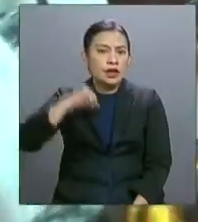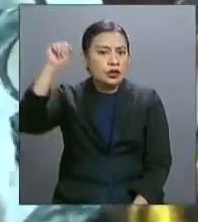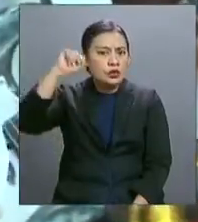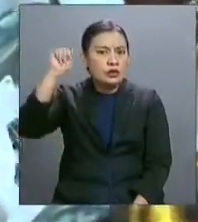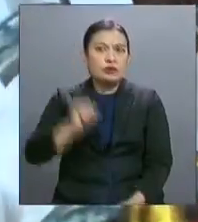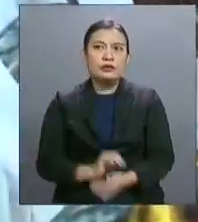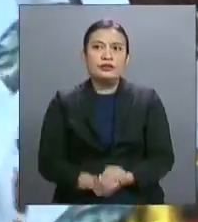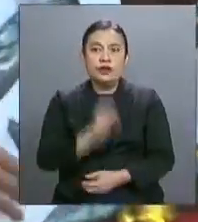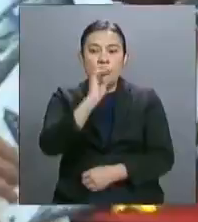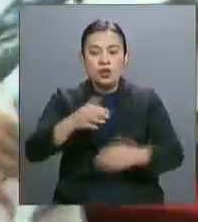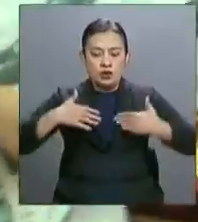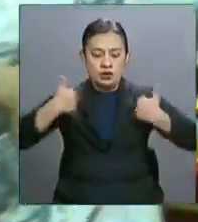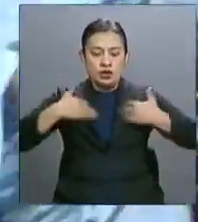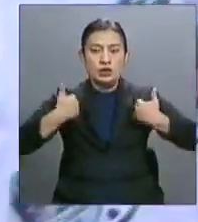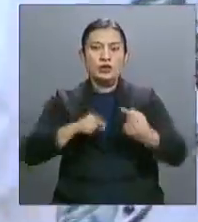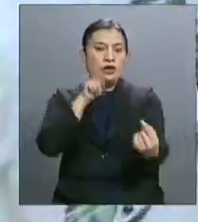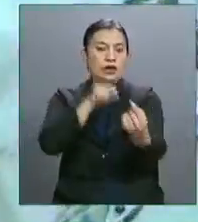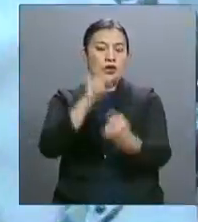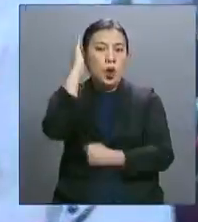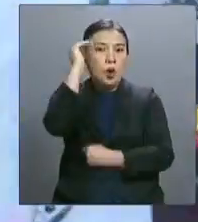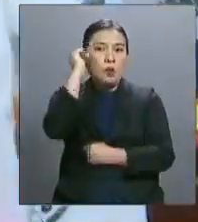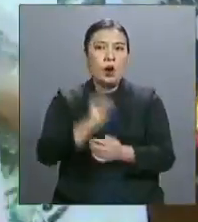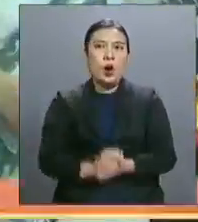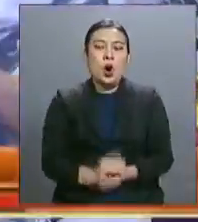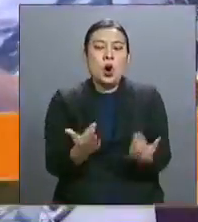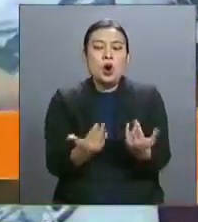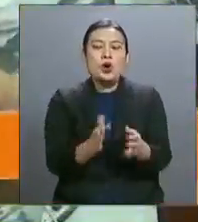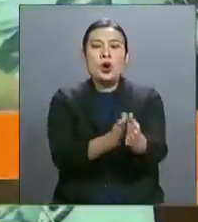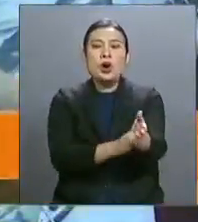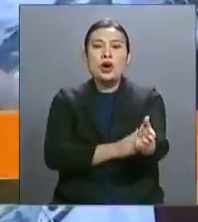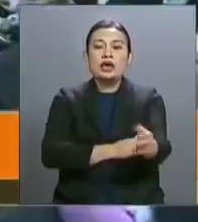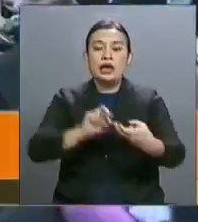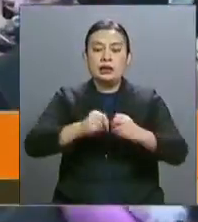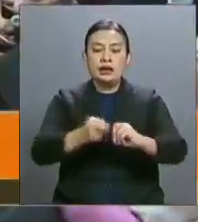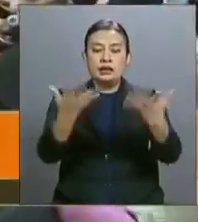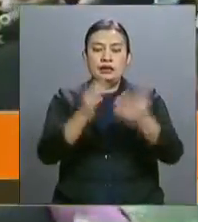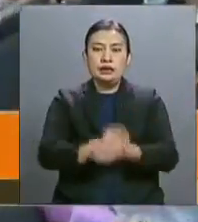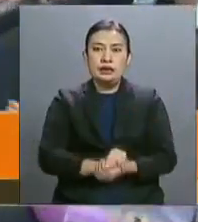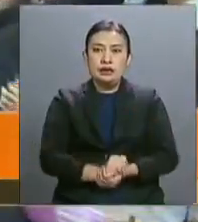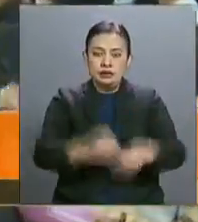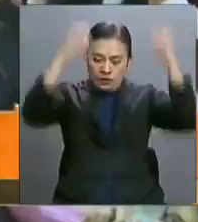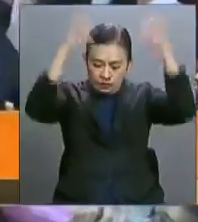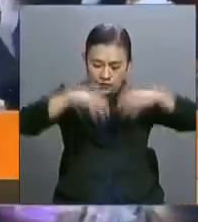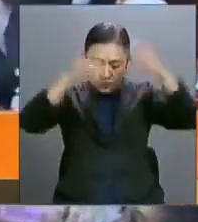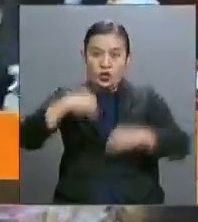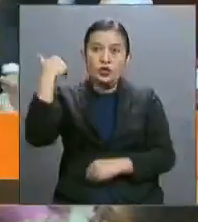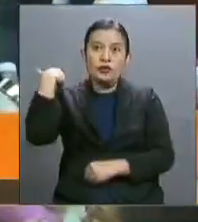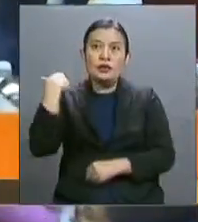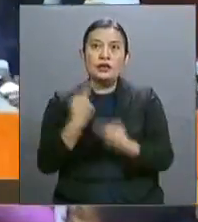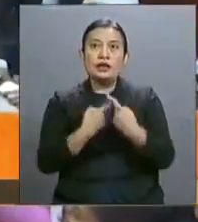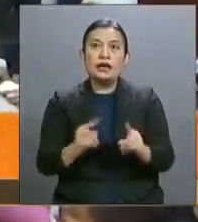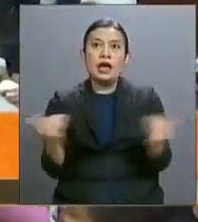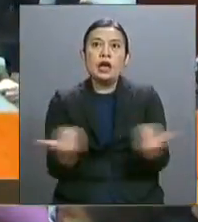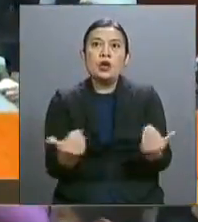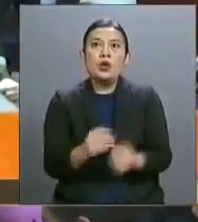เรียกว่าครื้นเครงสมดังใจพ่อรอนานแค่ไหนก็ไม่ใช่ปัญหาค่ะเพราะแม้ฟ้าฝนจะไม่ค่อยเป็นใจแต่งานนี้ลูกแจ๊ดและส